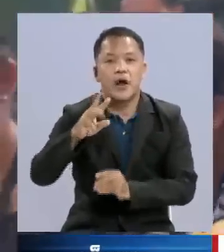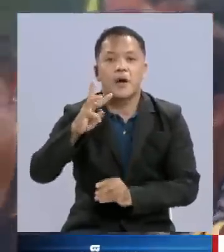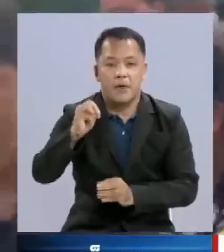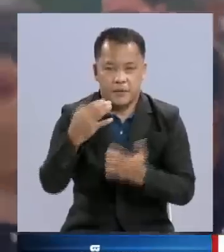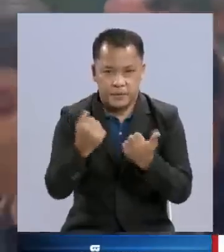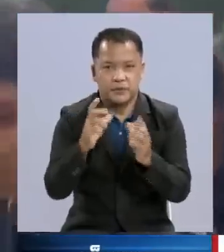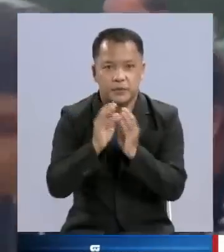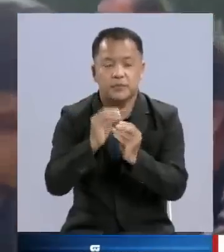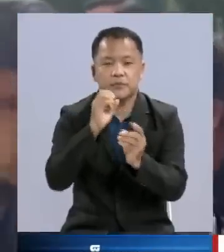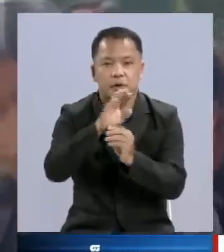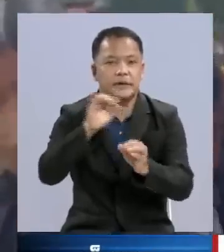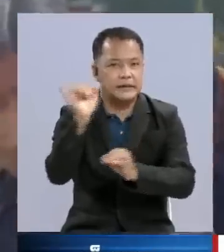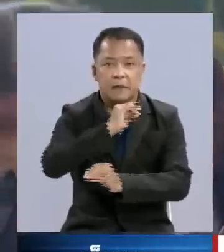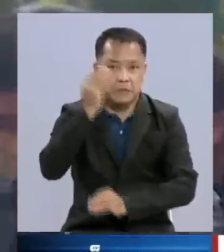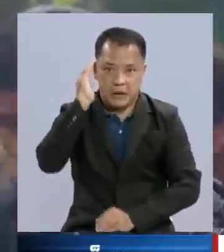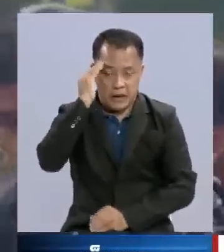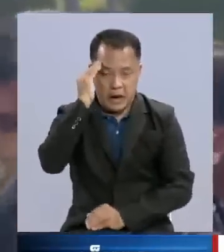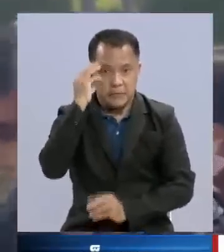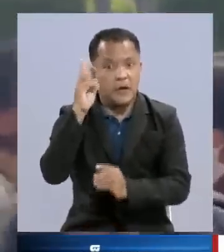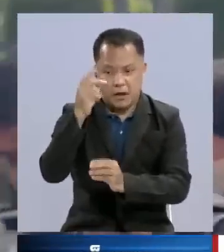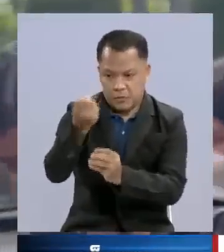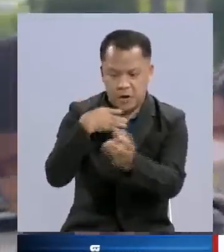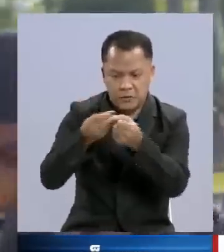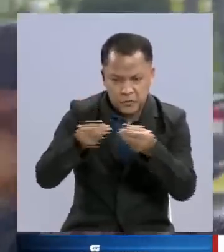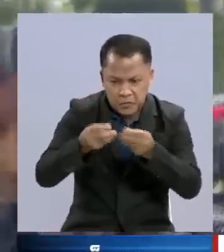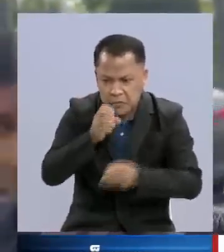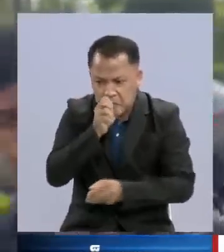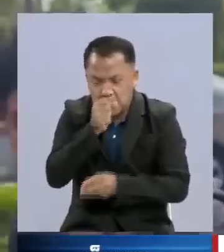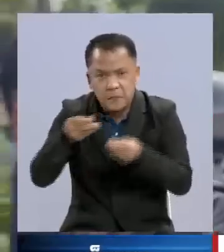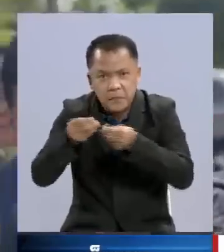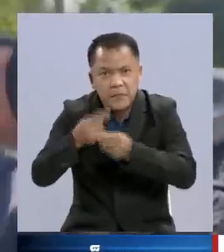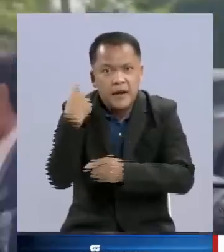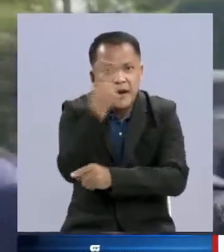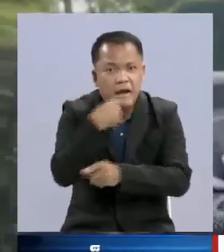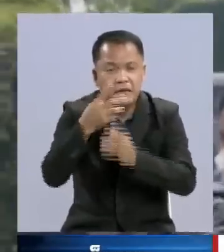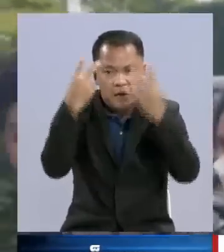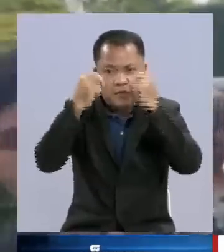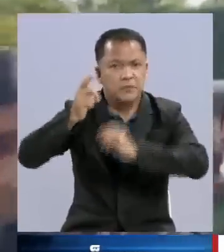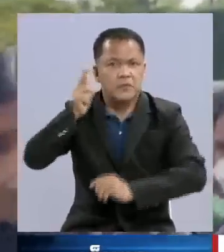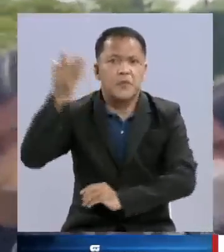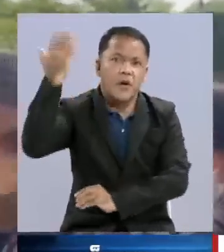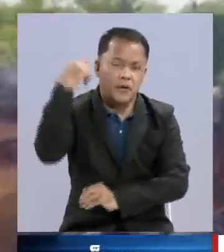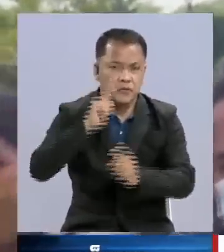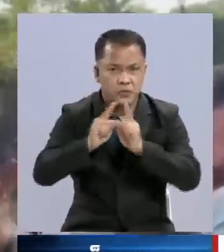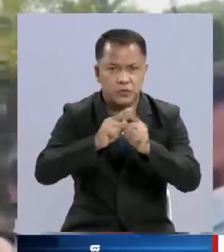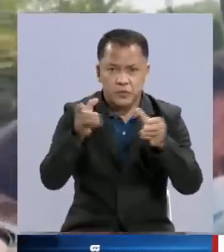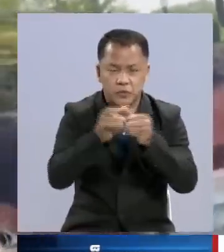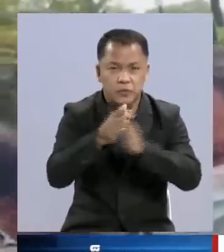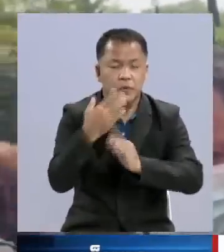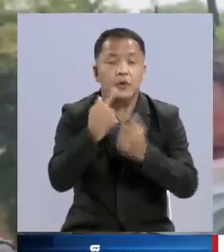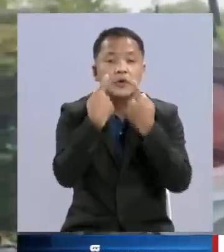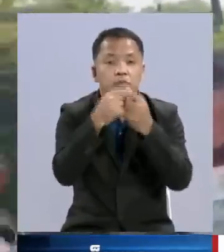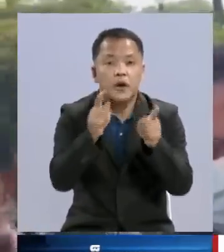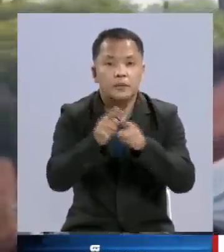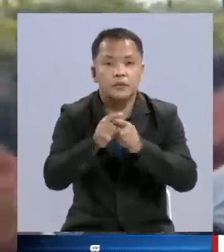ครับแล้วก็ระบุว่ายังไม่ทราบเลยประเด็นข่าวดิวลงดิวลับอะไรกับอดีตนายกทักษิณชินวัตรรวมไปถึงต่อประเด็